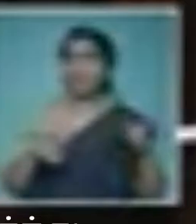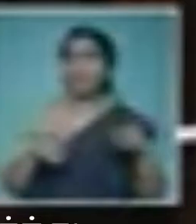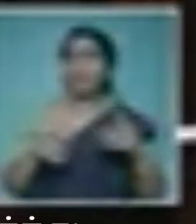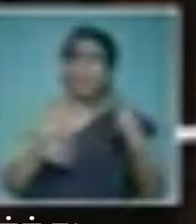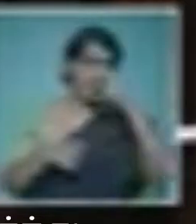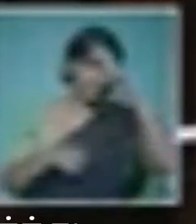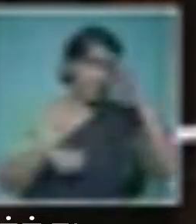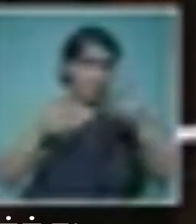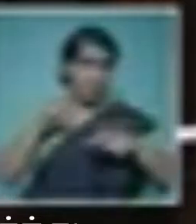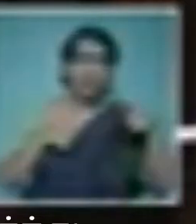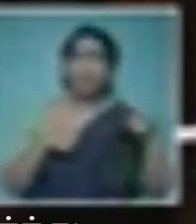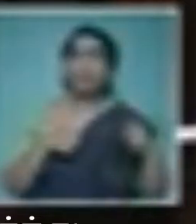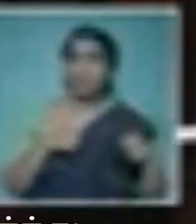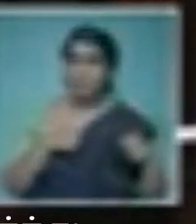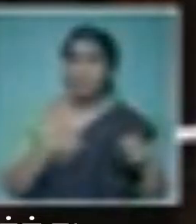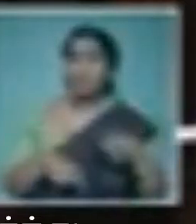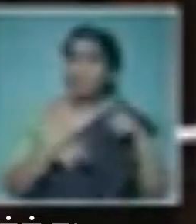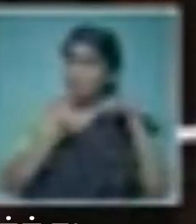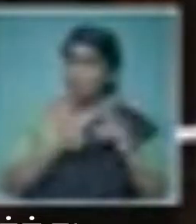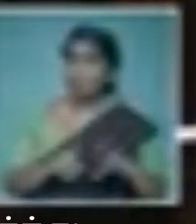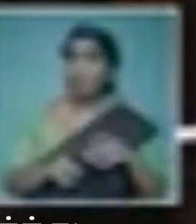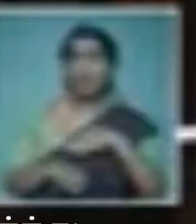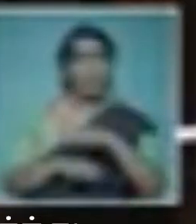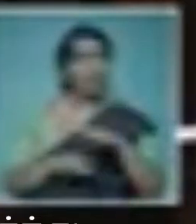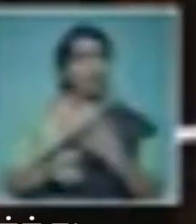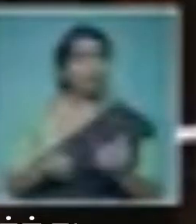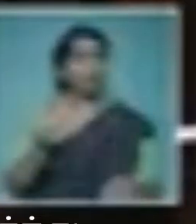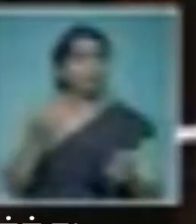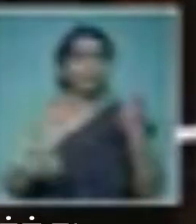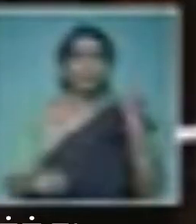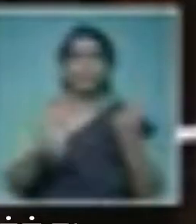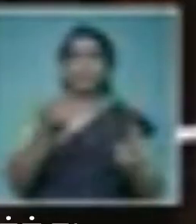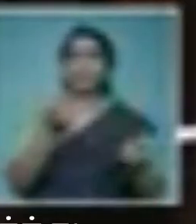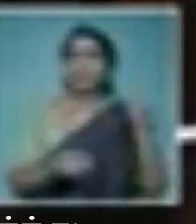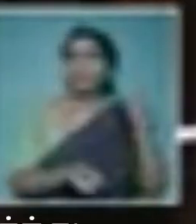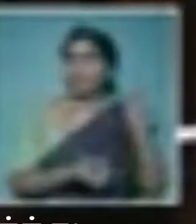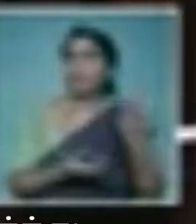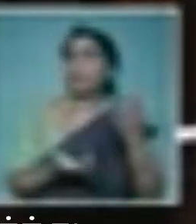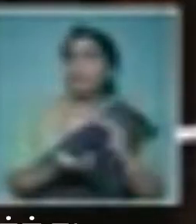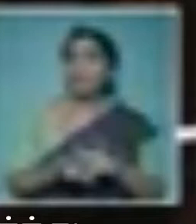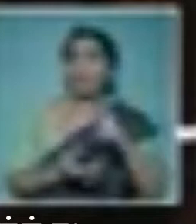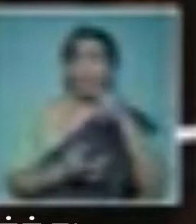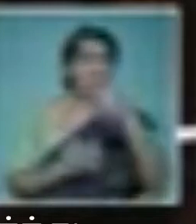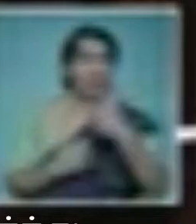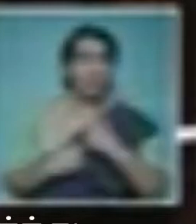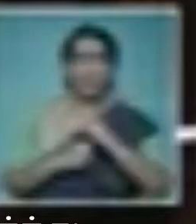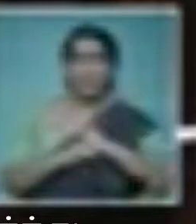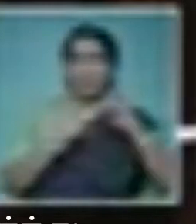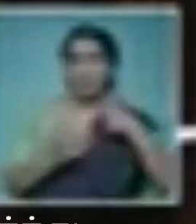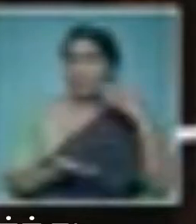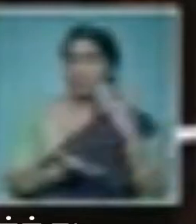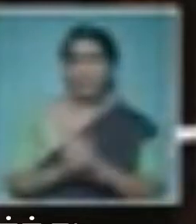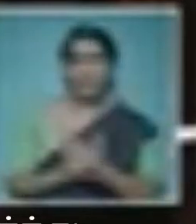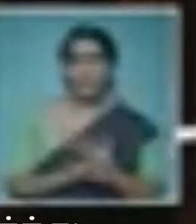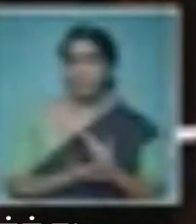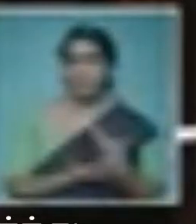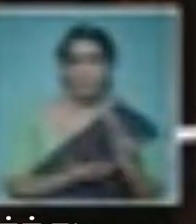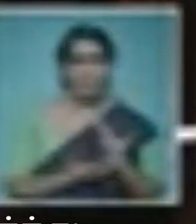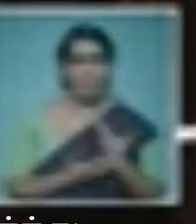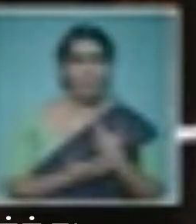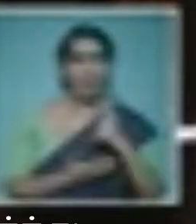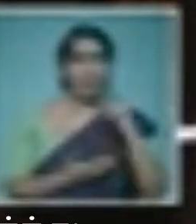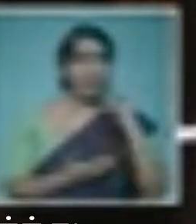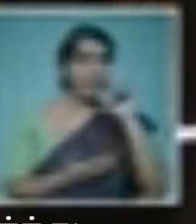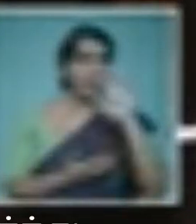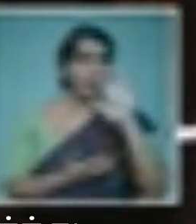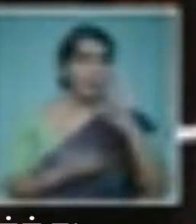சொல்ல வேண்டும். எங்களுடைய அரசியல் உரிமையை நீங்கள் மறுக்க முடியாது. எதிர்வரும் காலங்களிலே ஜனாதிபதி அவர்கள் சொல்லியிருக்கிறார், 75வது சுதந்திர தினத்துக்கு முன்பு